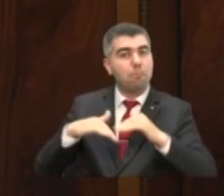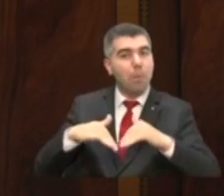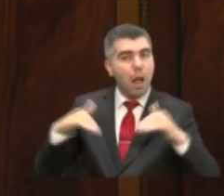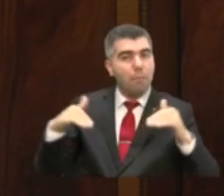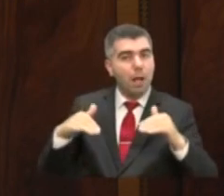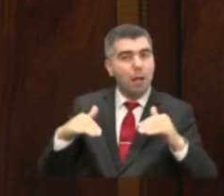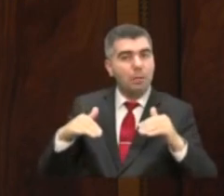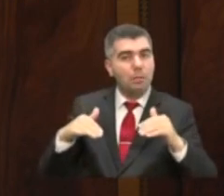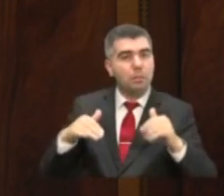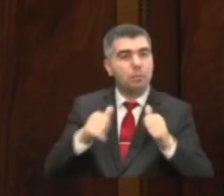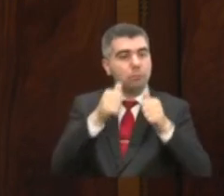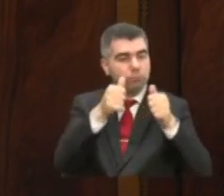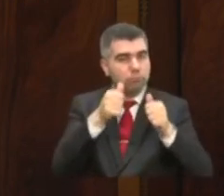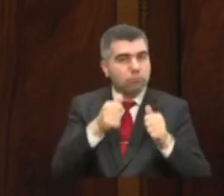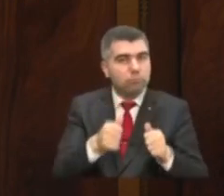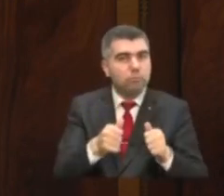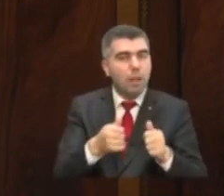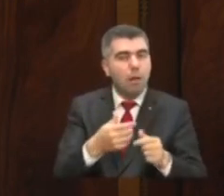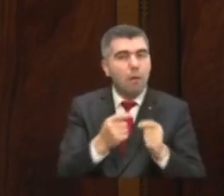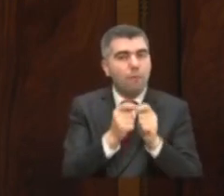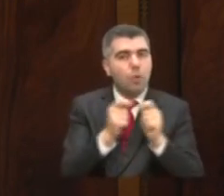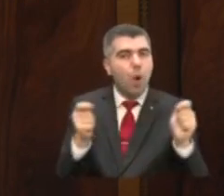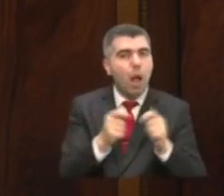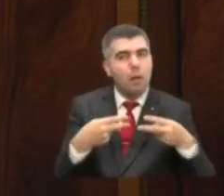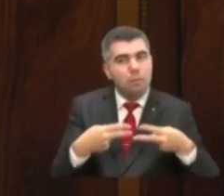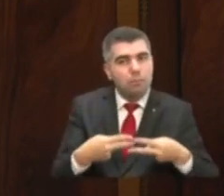وتنشر، وهذا مهم جدا، لأنه أولا